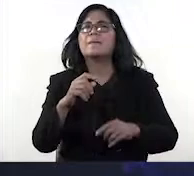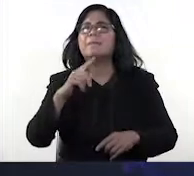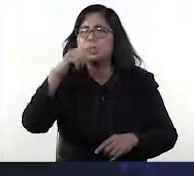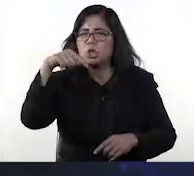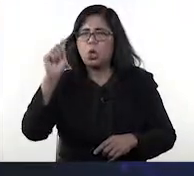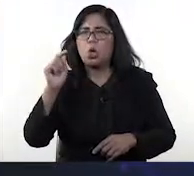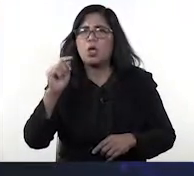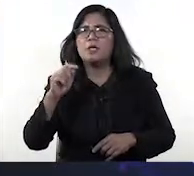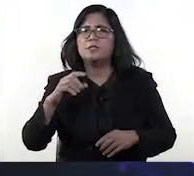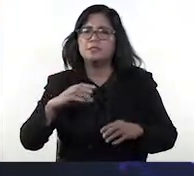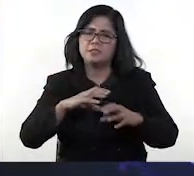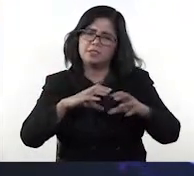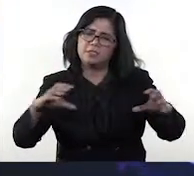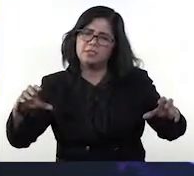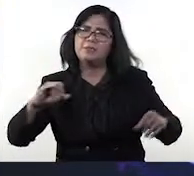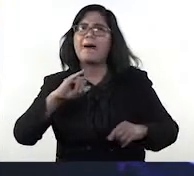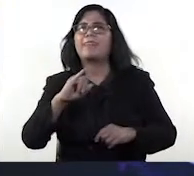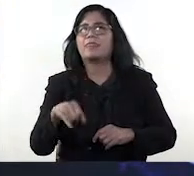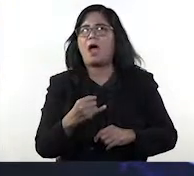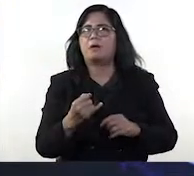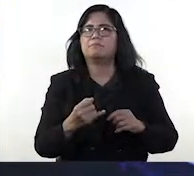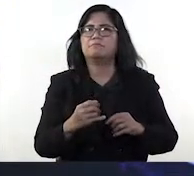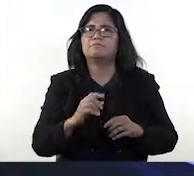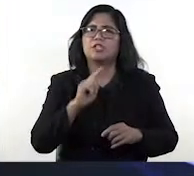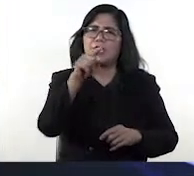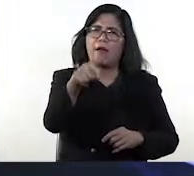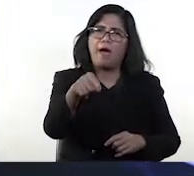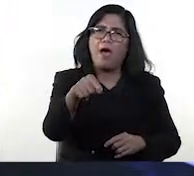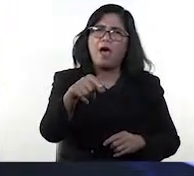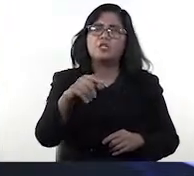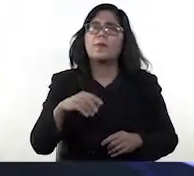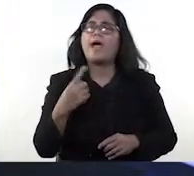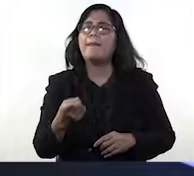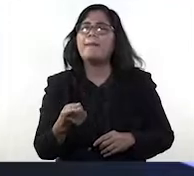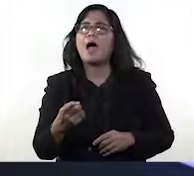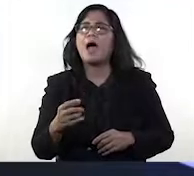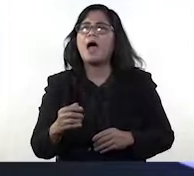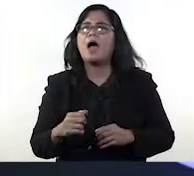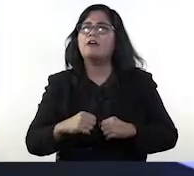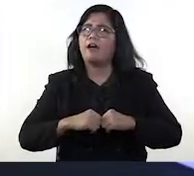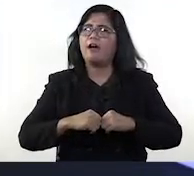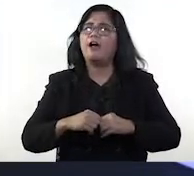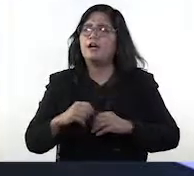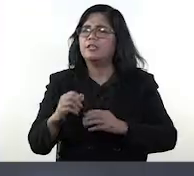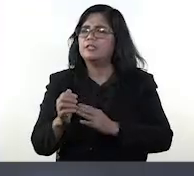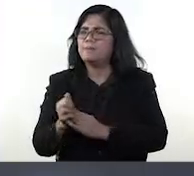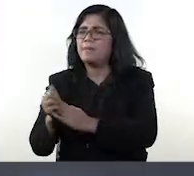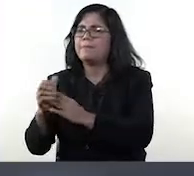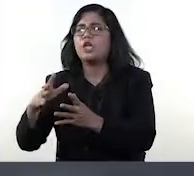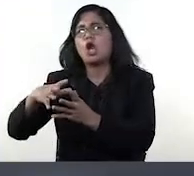supaya kita dapat hidup di dalam roh sebaiknya dipimpin Euro dan diurapi oleh Roh Kudus